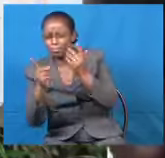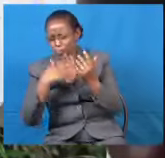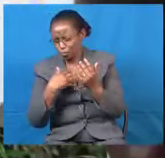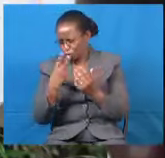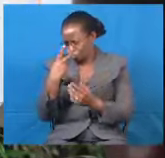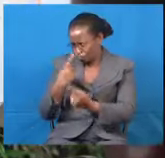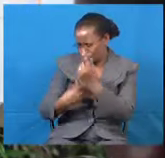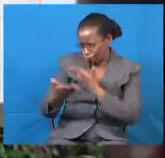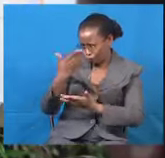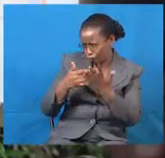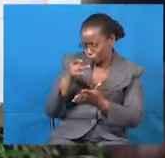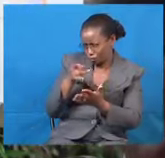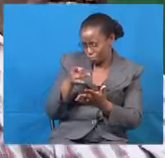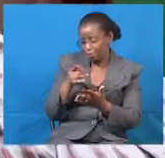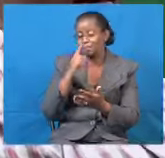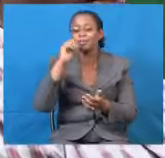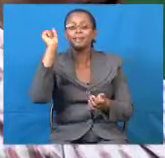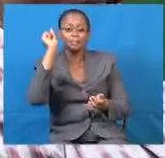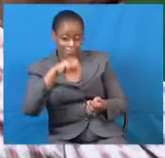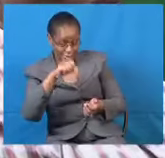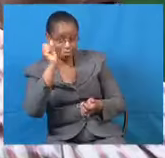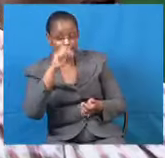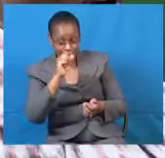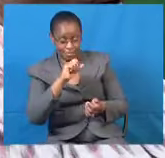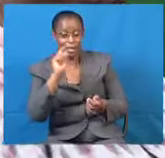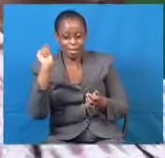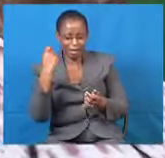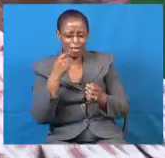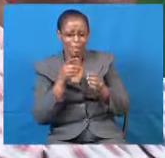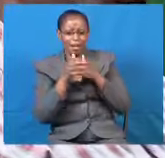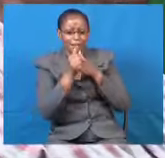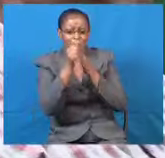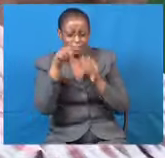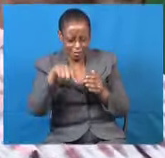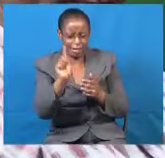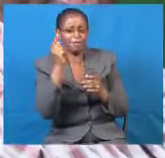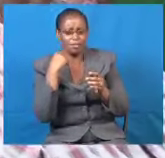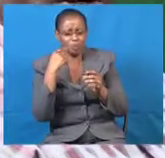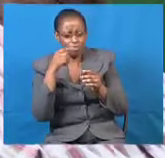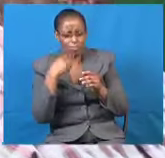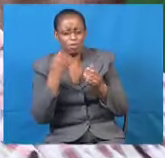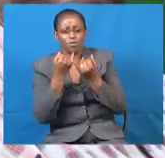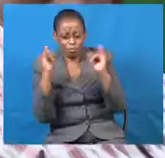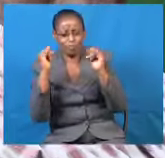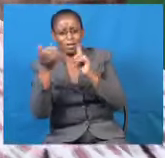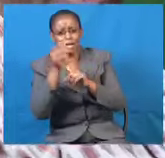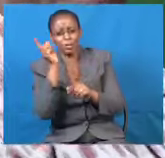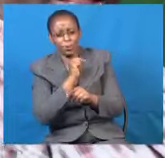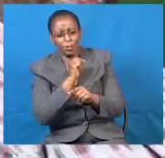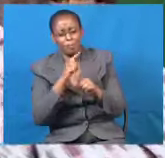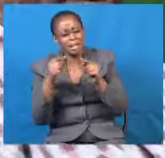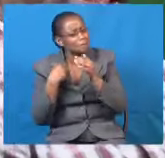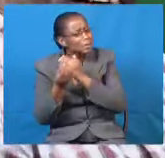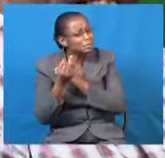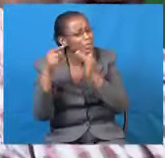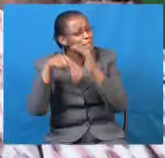niku nataka tuzunguc kwamba utawala wa ndani wa Kenya ndio tuli upata Sisi